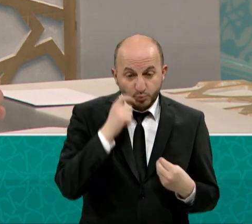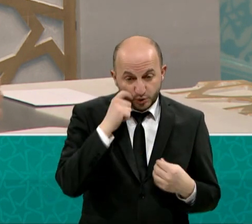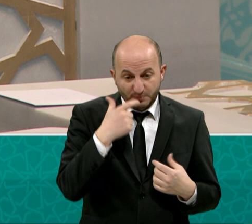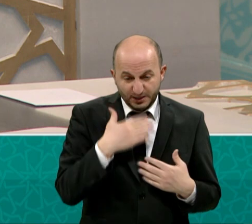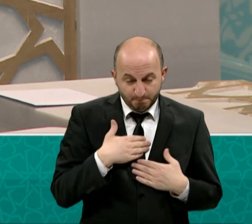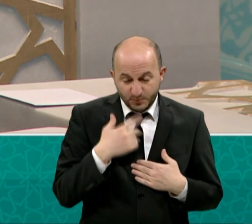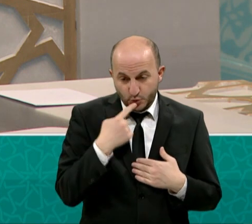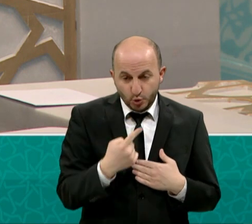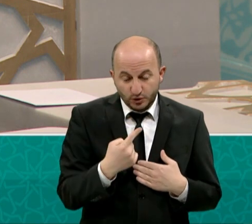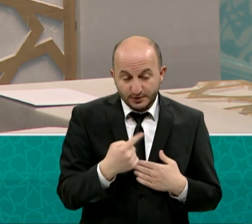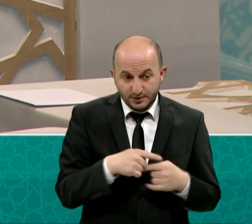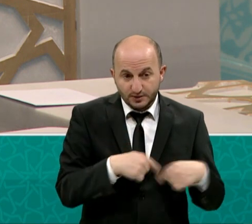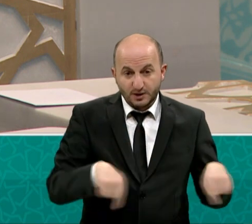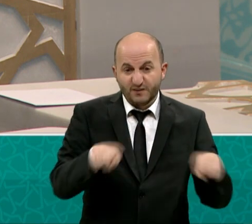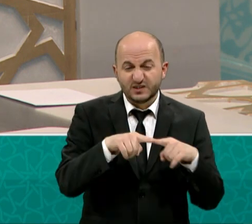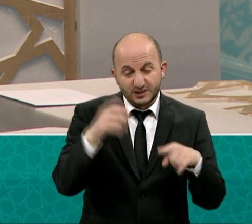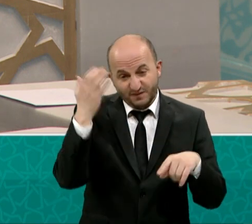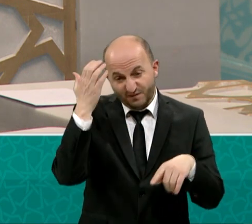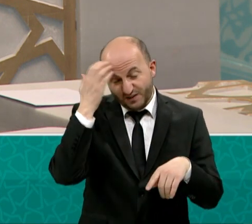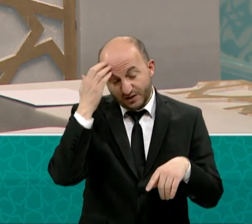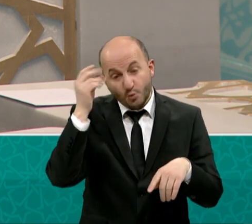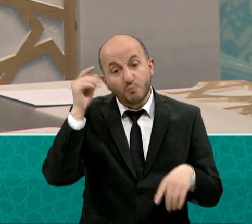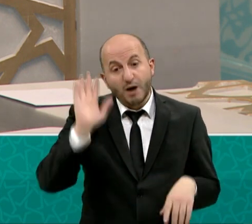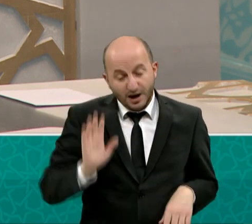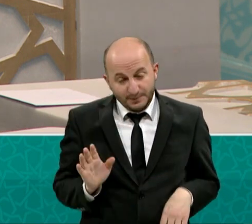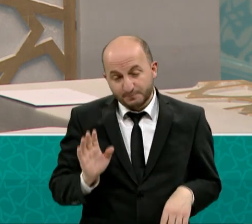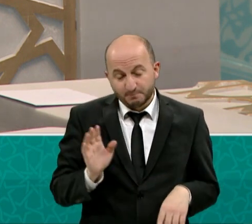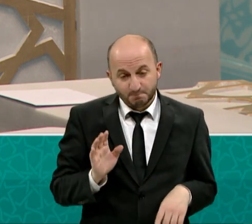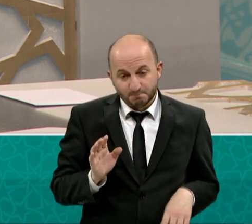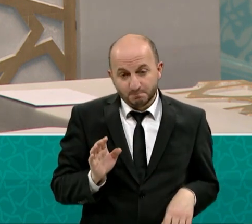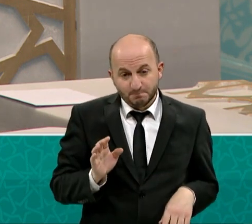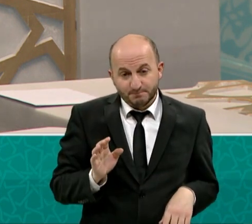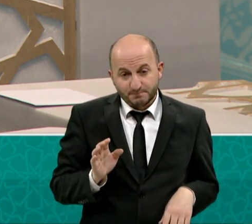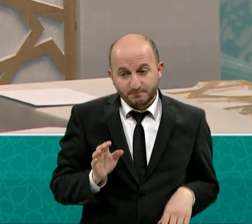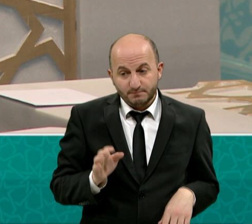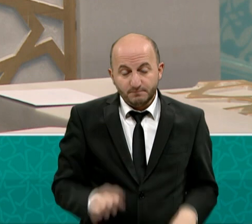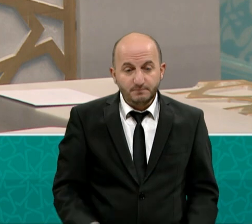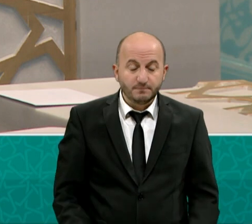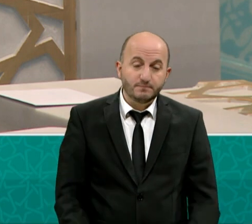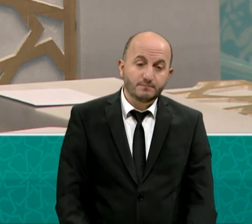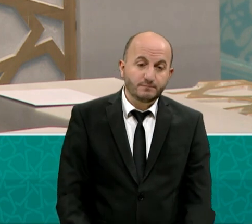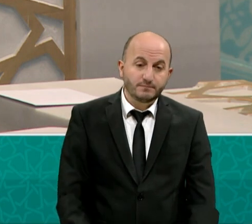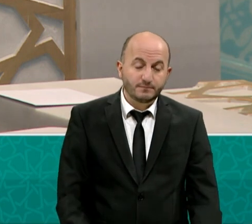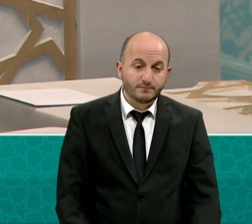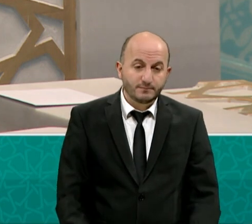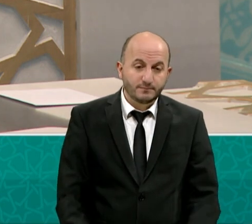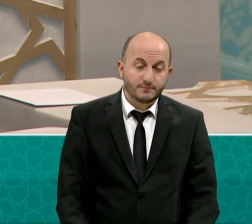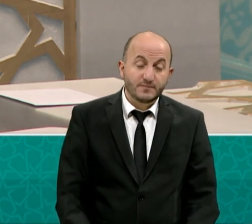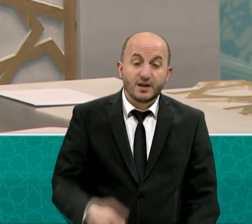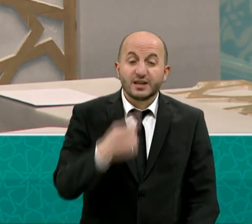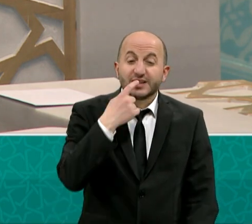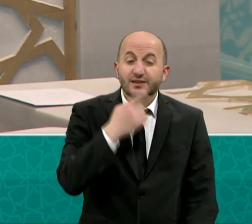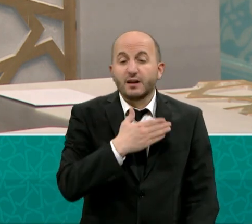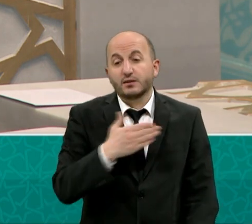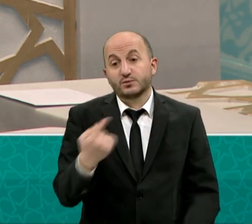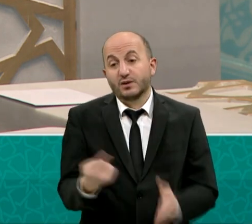diyorsanız etrafınızdaki fakiri, yoksulu da unutmayın diyor. Yine burada da yıllardır bu ayeti